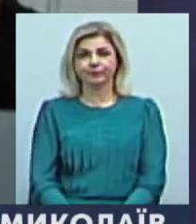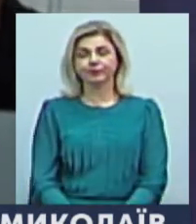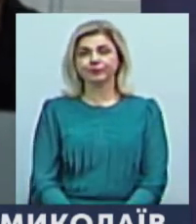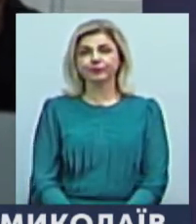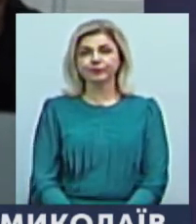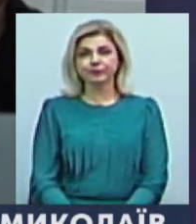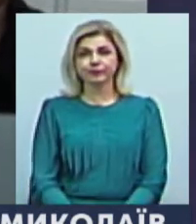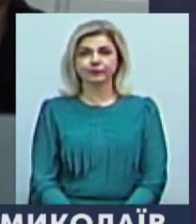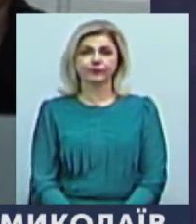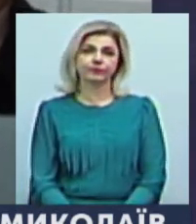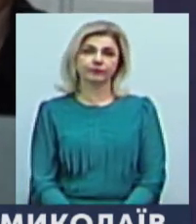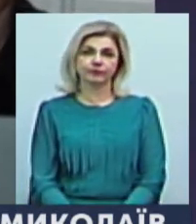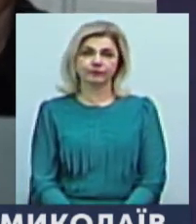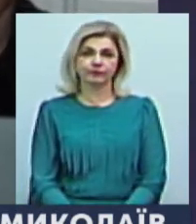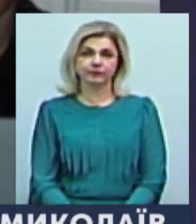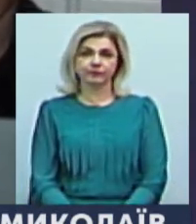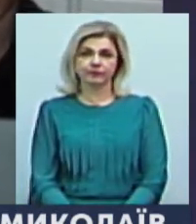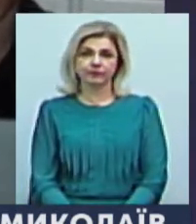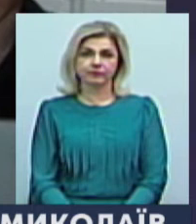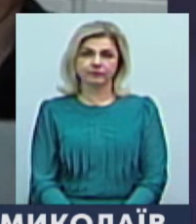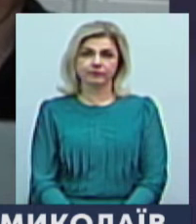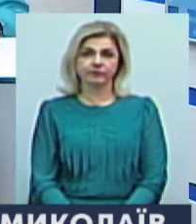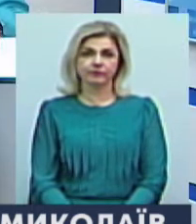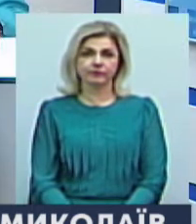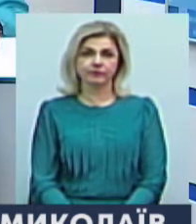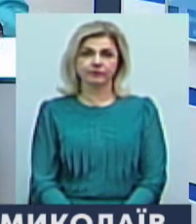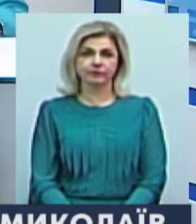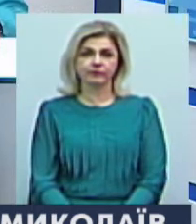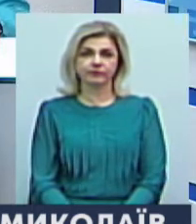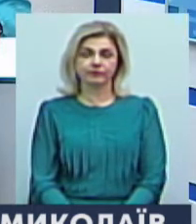Балєєва, Євгенія Голубова, телевізійні новини Миколаївщини.